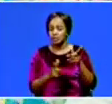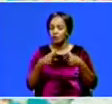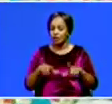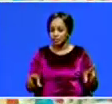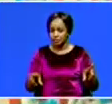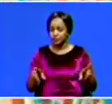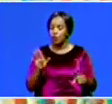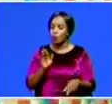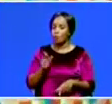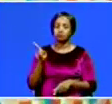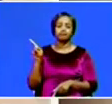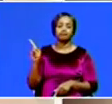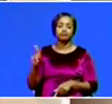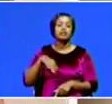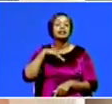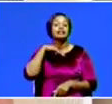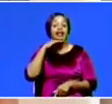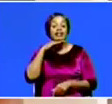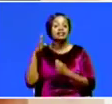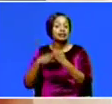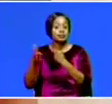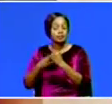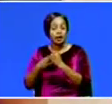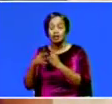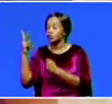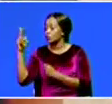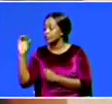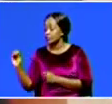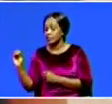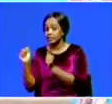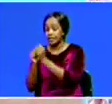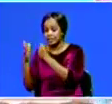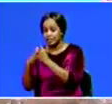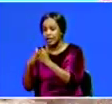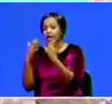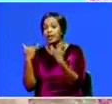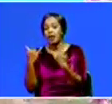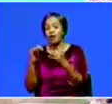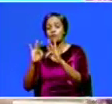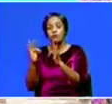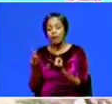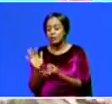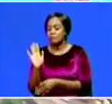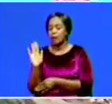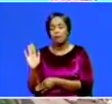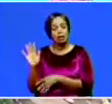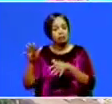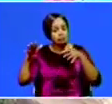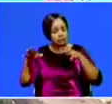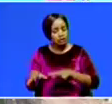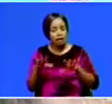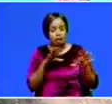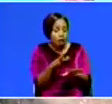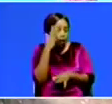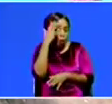Alifariki Septemba mwaka wa 2009 na sasa familia yake inaonekana kukodolewa macho na uwezekano wa